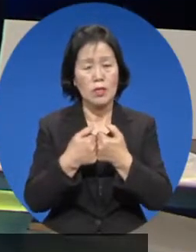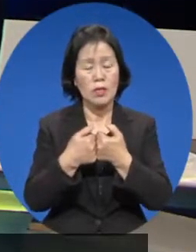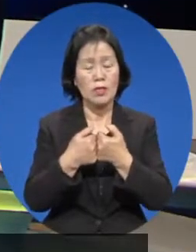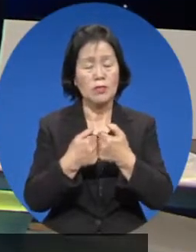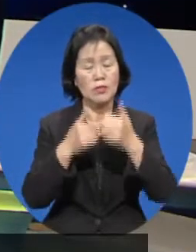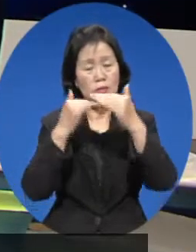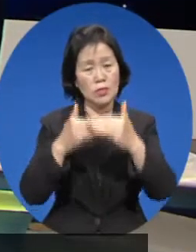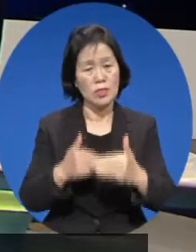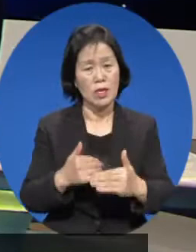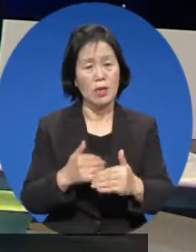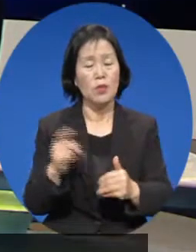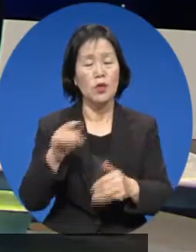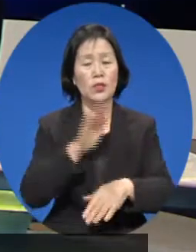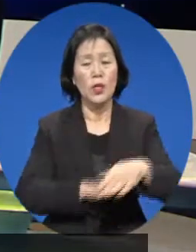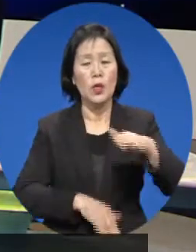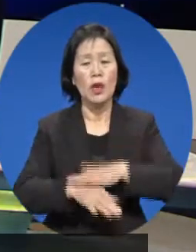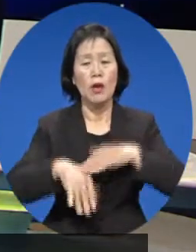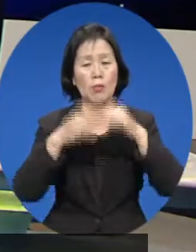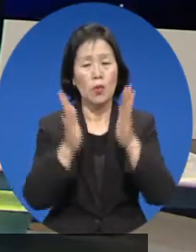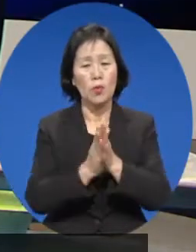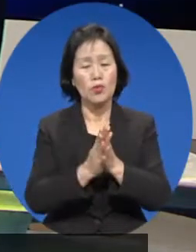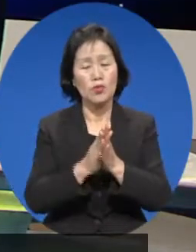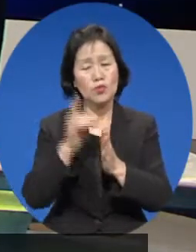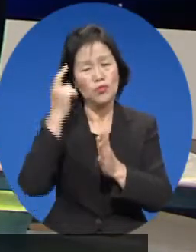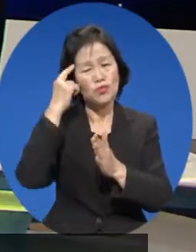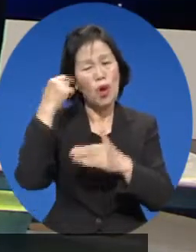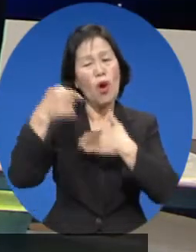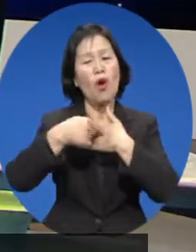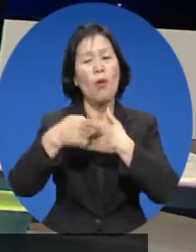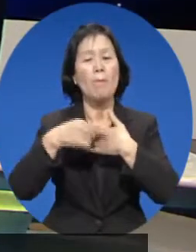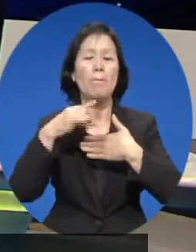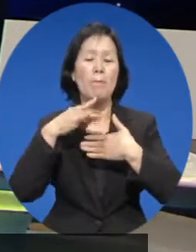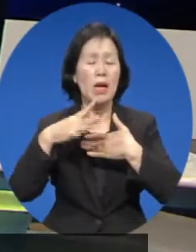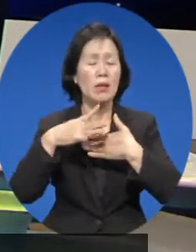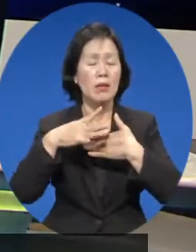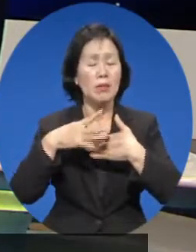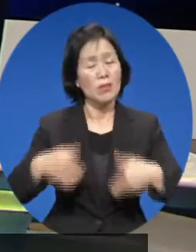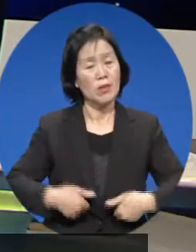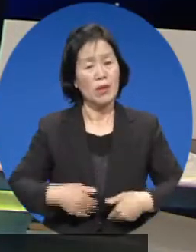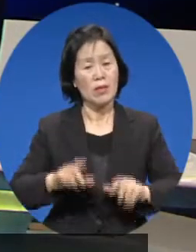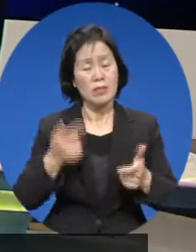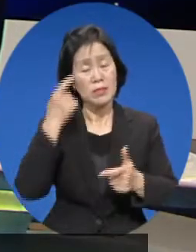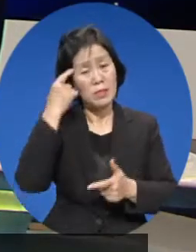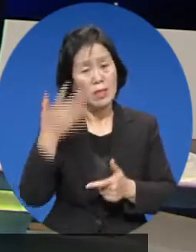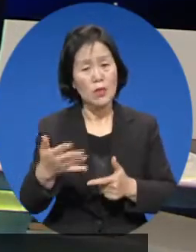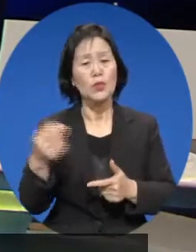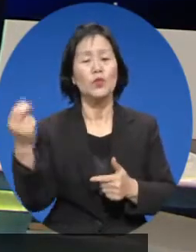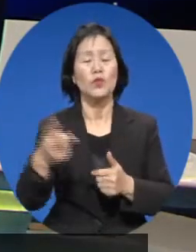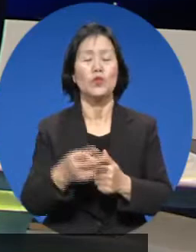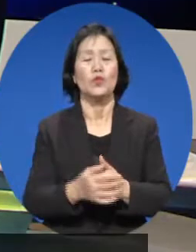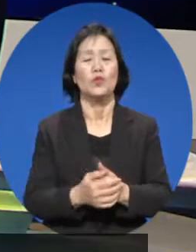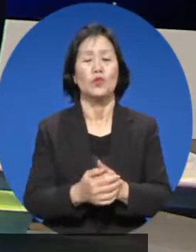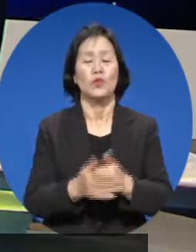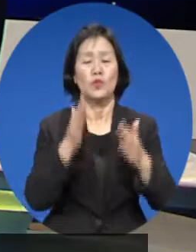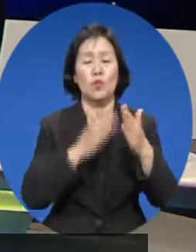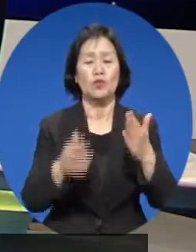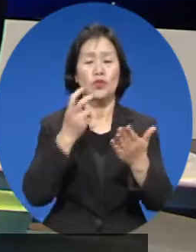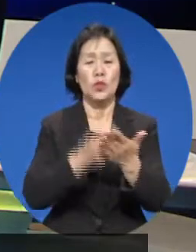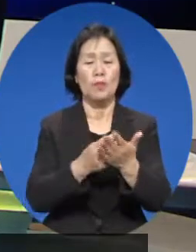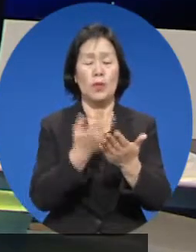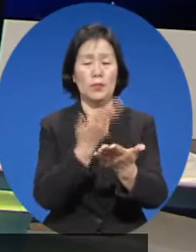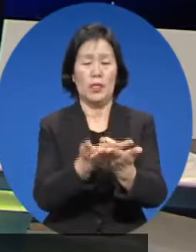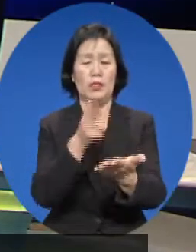차이인데 여야 모두 이것을 좀 요시 캐러 봤던 것 아닌가 그런 생각이 들기도 합니다 그리고 지금 제가 공 처 법 개정안이